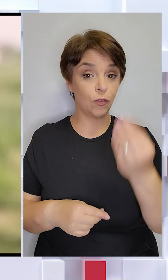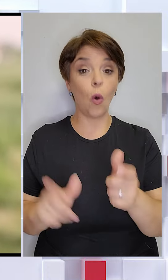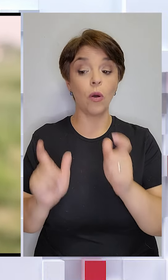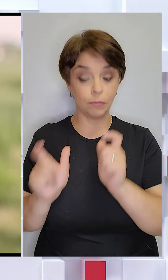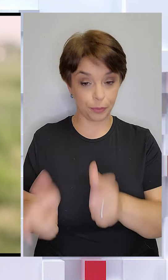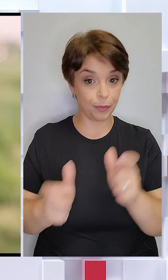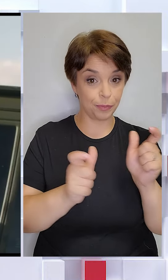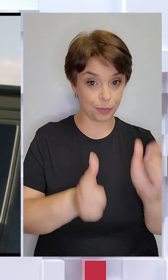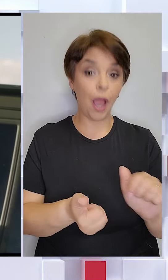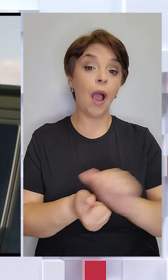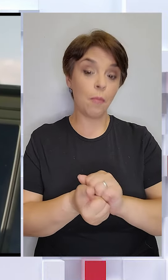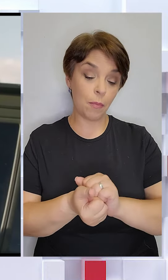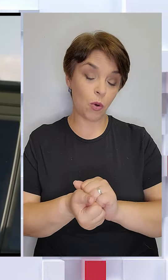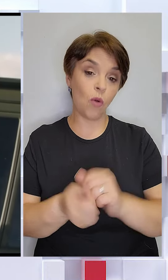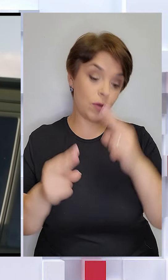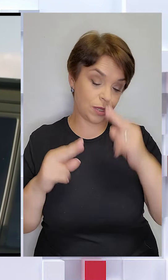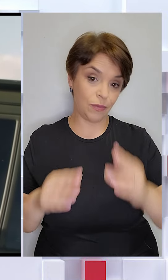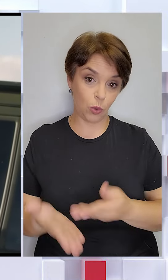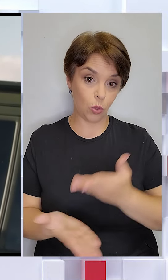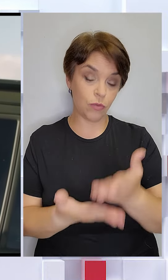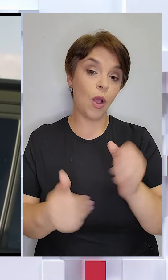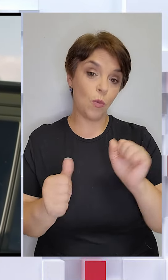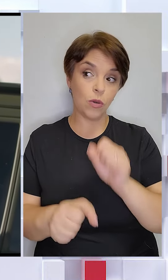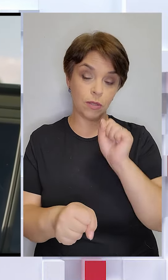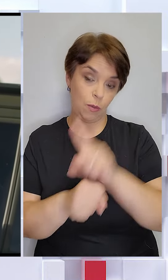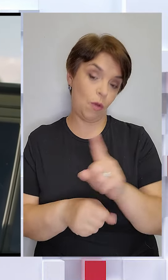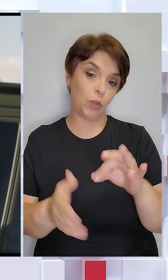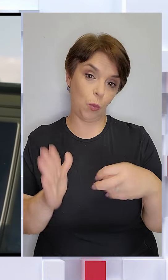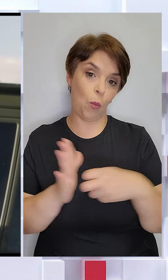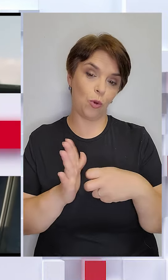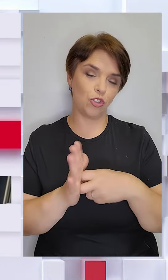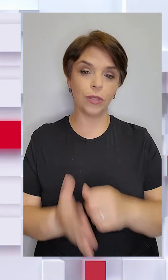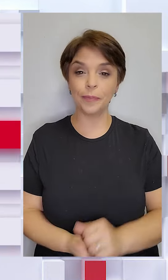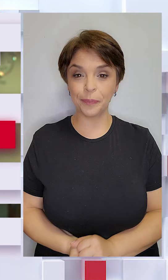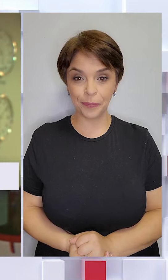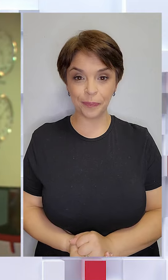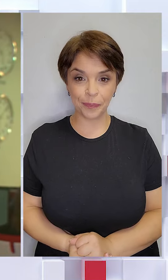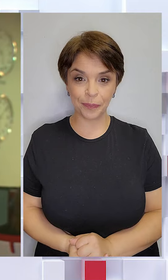«так» паперову версію свідоцтва можна замовити поштою.